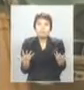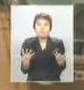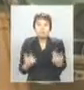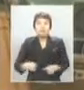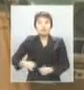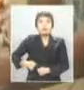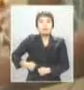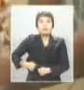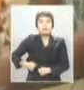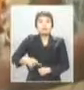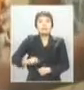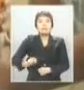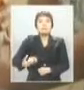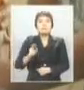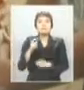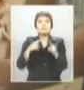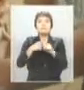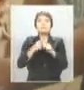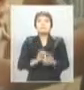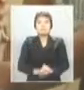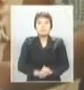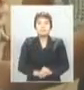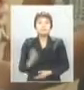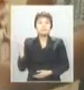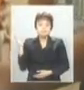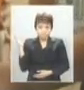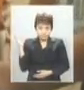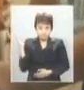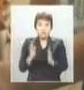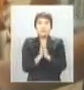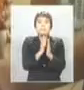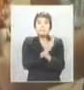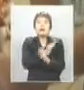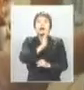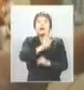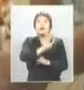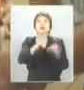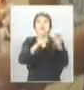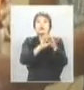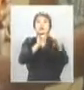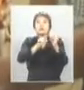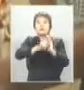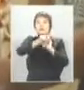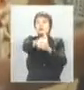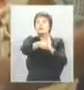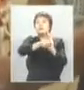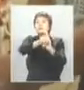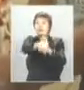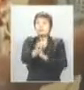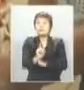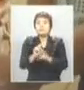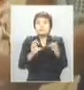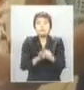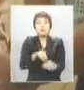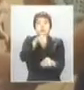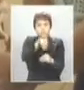เทศวิทยาคมหรือหวพ่อคุปริสุทโทรจะอาวัดวบานไร่ตองบนกุพิมารอำเภอดานคุทดจัหวดนครราชสีมายัง